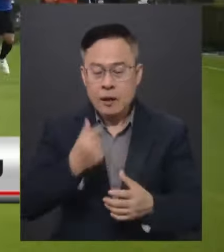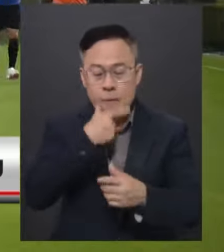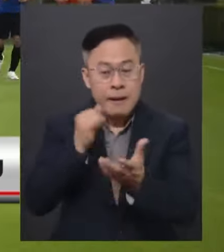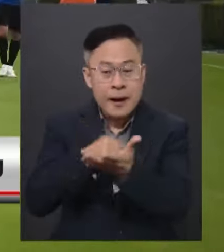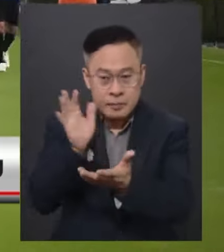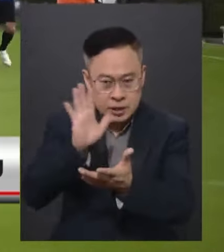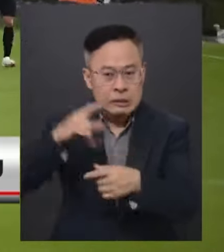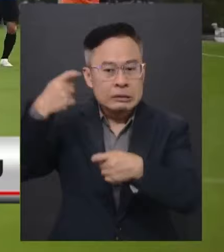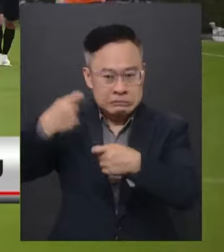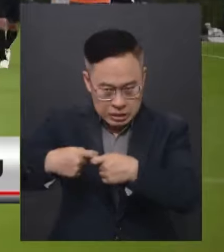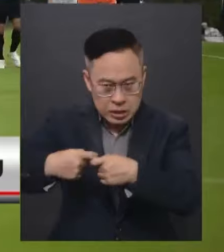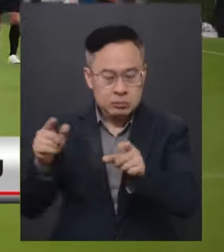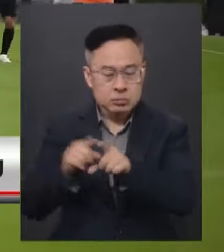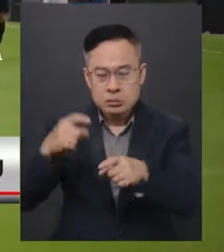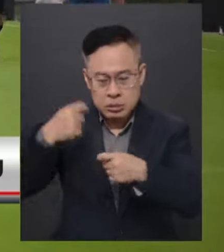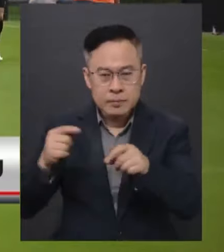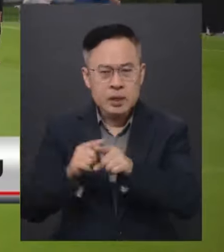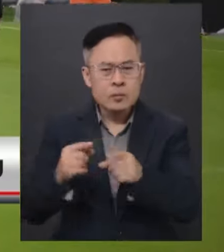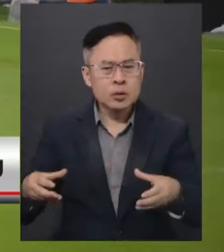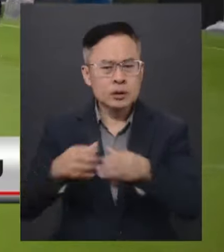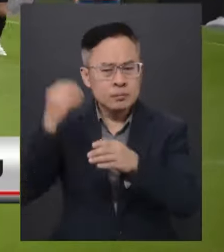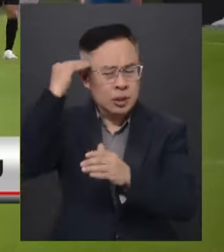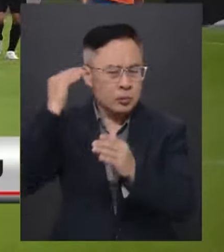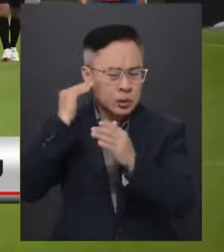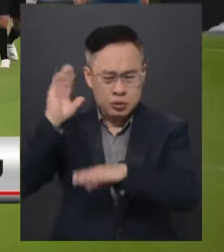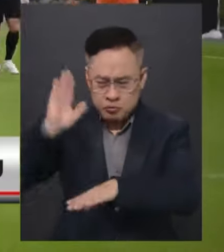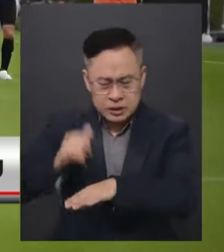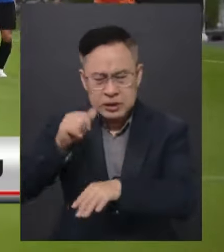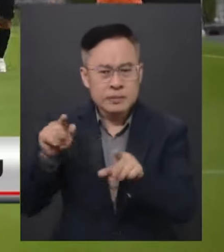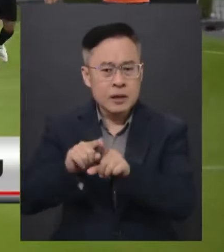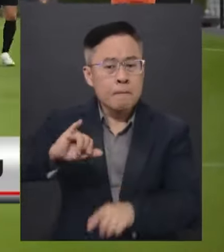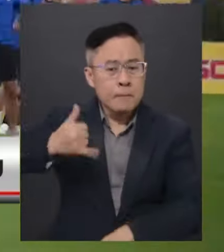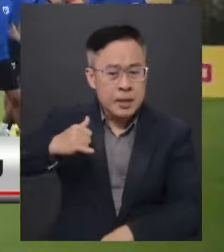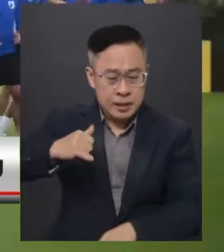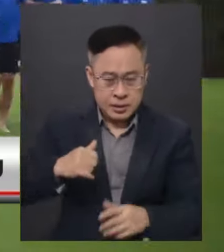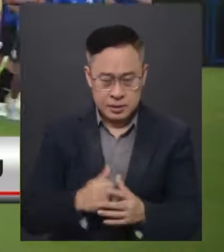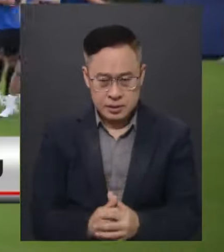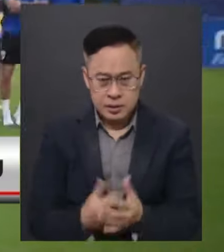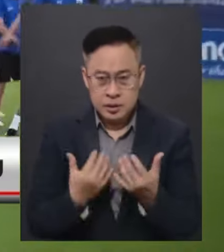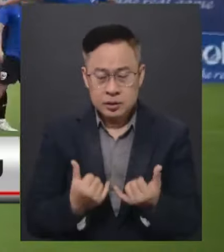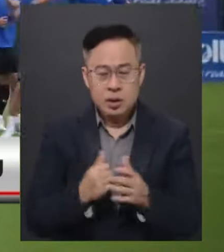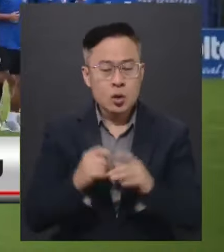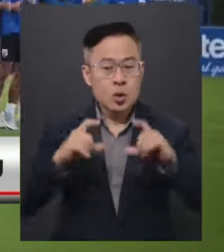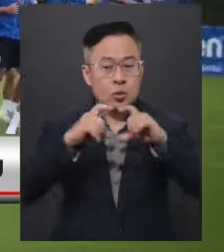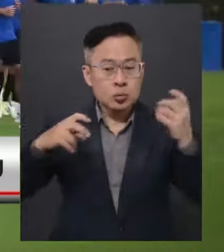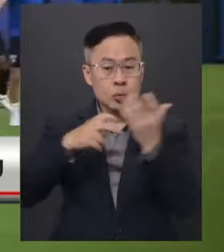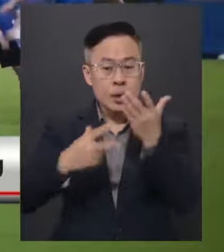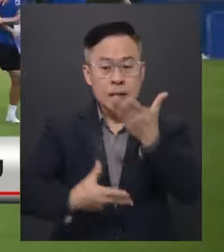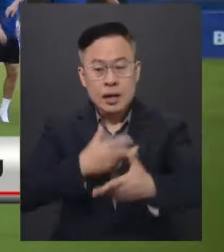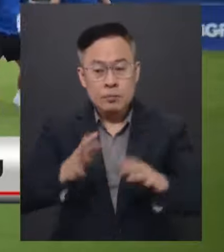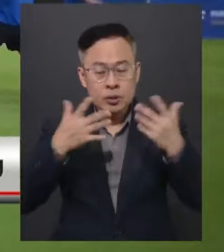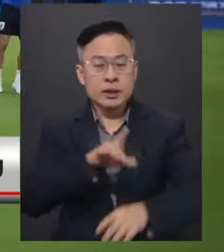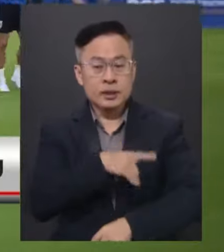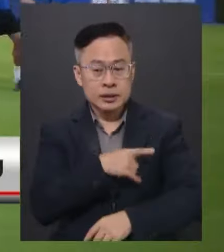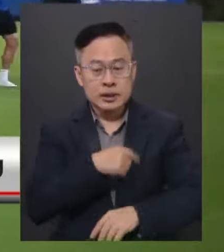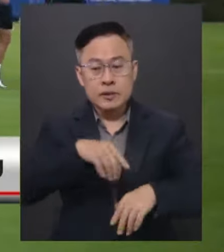เนี่ยเราต้องเล่นให้รัดกุมกว่าเดิมทำงานให้หนักเหมือนเดิมทุกคนดีใจมากหลังจากทราบข่าวว่าตอนนี้ตั๋วที่ราชมังเนี่ยขายหมดแล้วก็